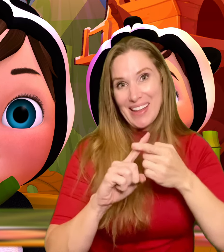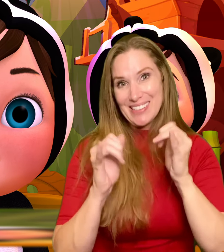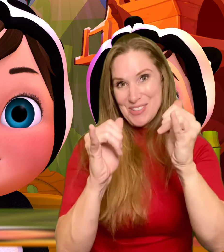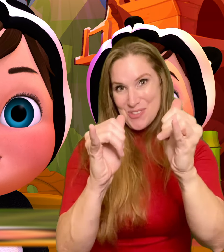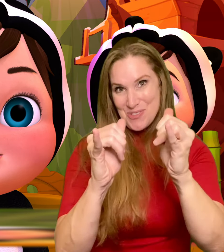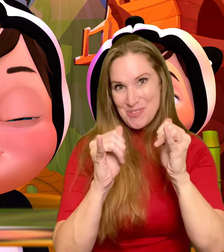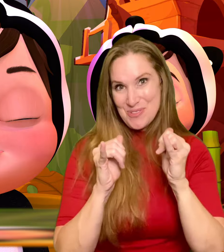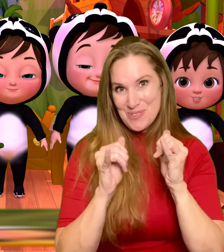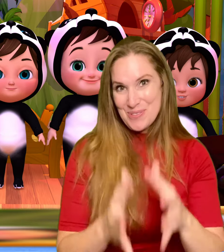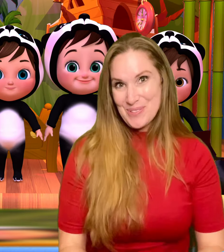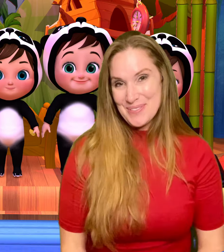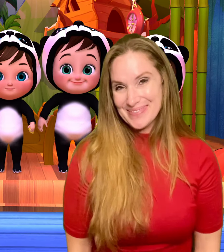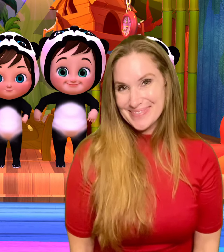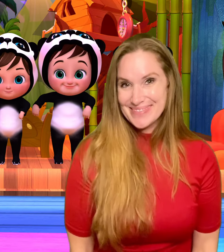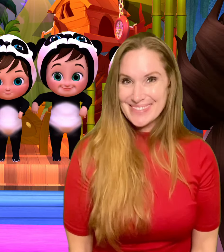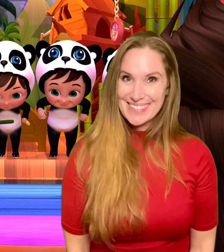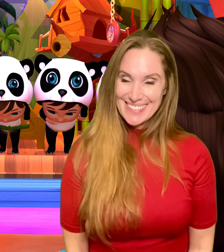いこう